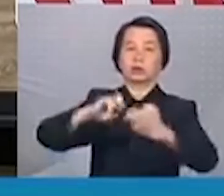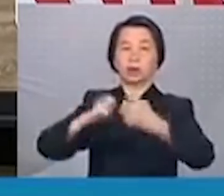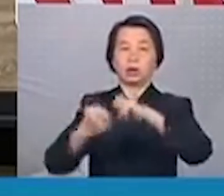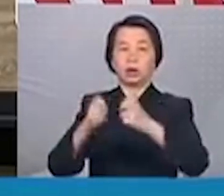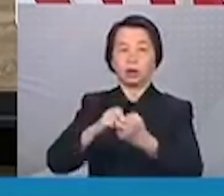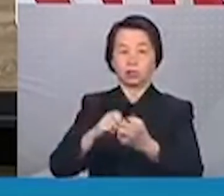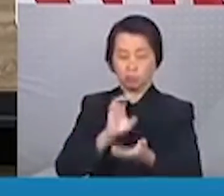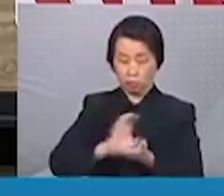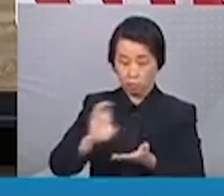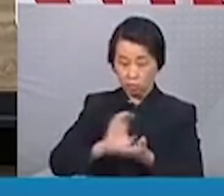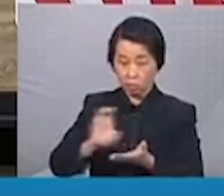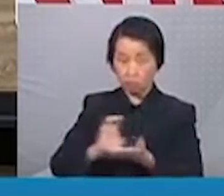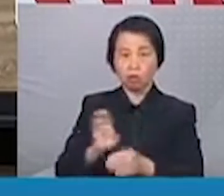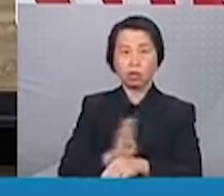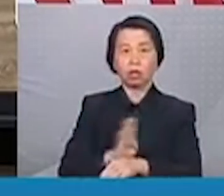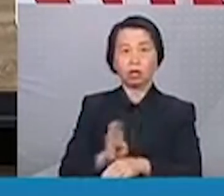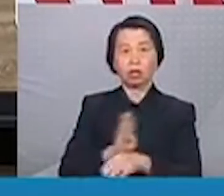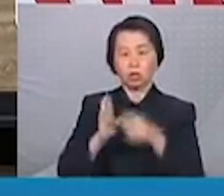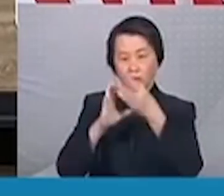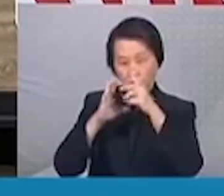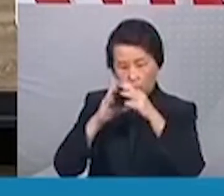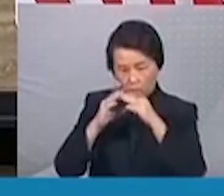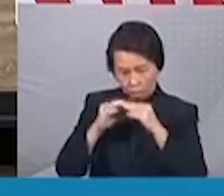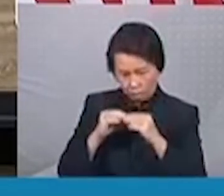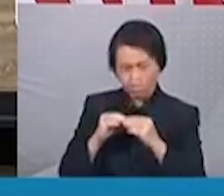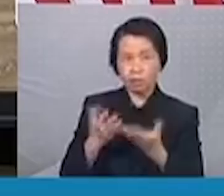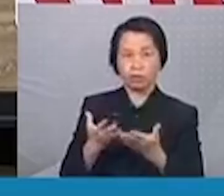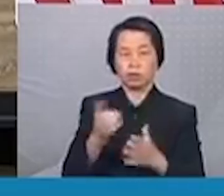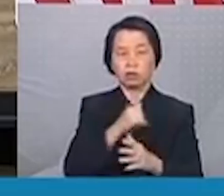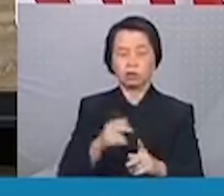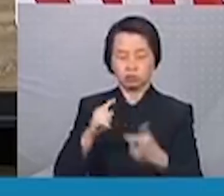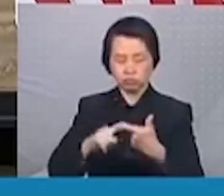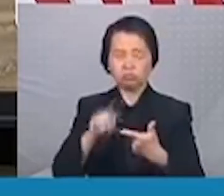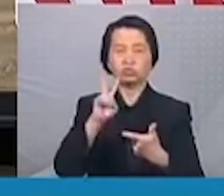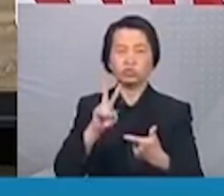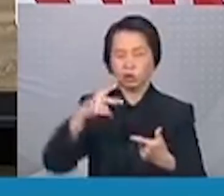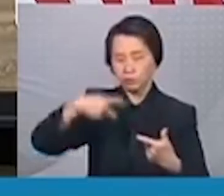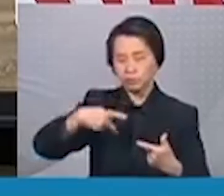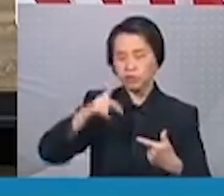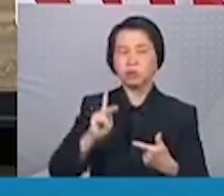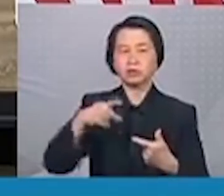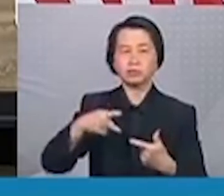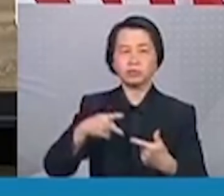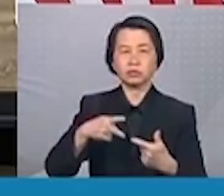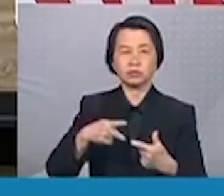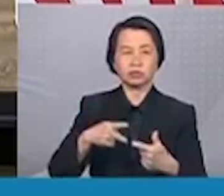aliran tunai penyiagaan berikutan pelaksanaan perintah kaulan pergerakan